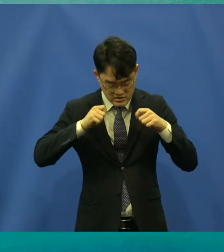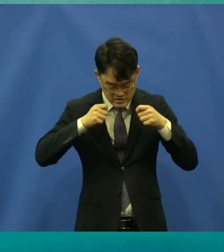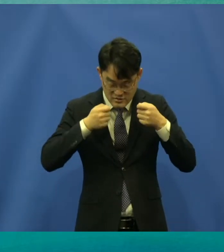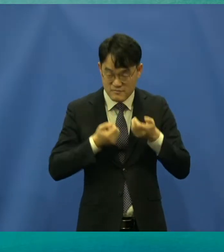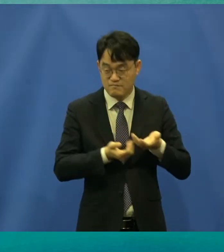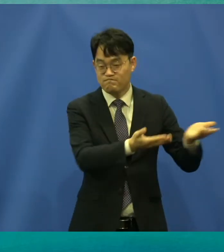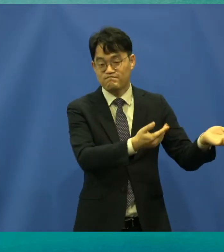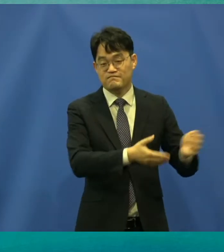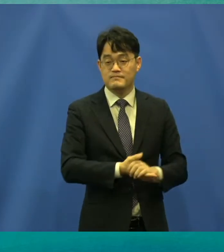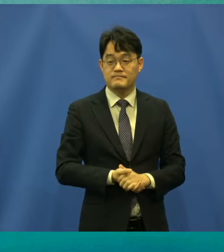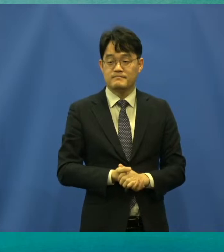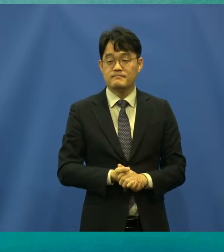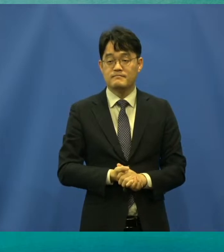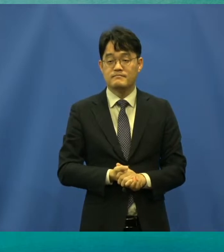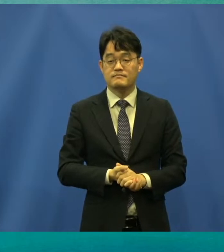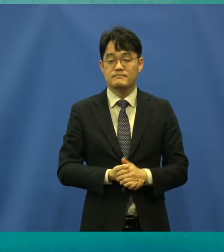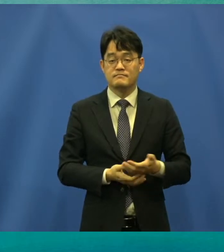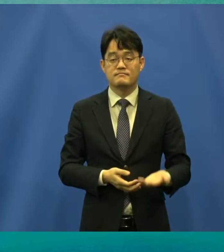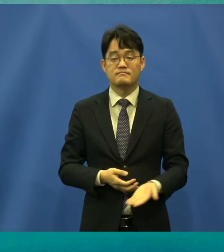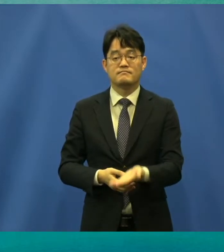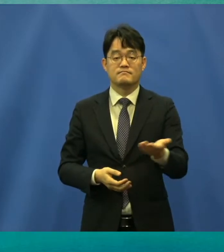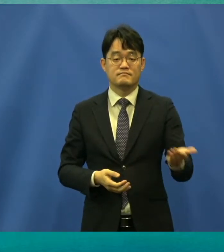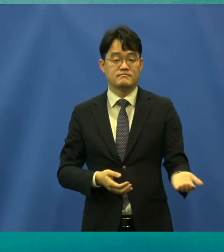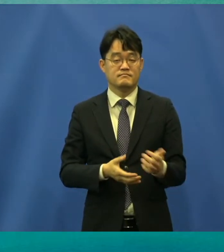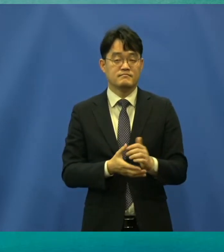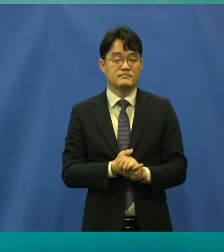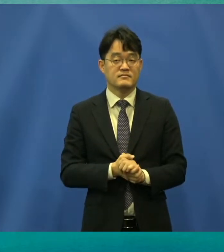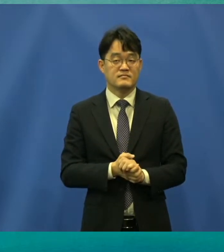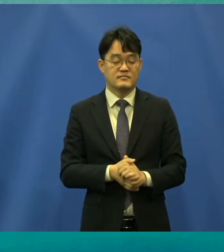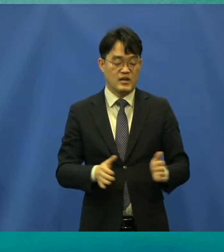여러분, 이 격려에 있어서 중요한 것은 먹는 것입니다.